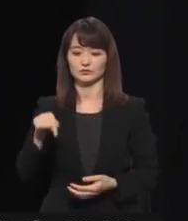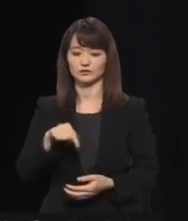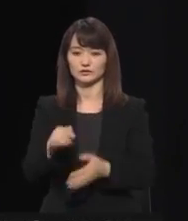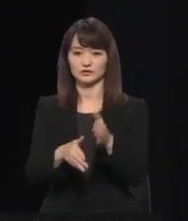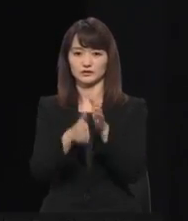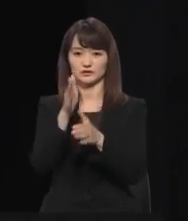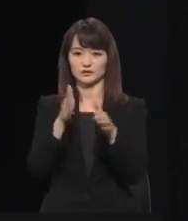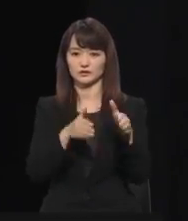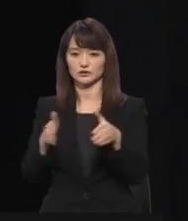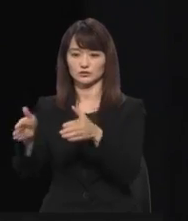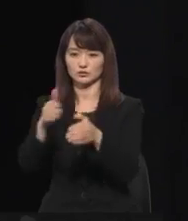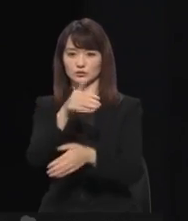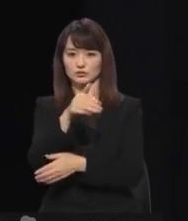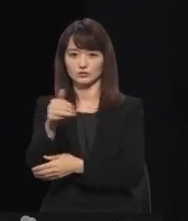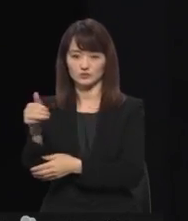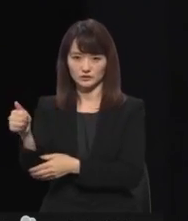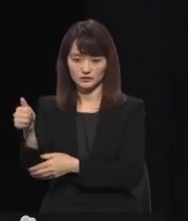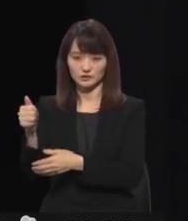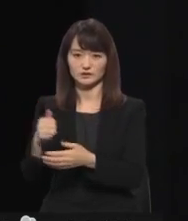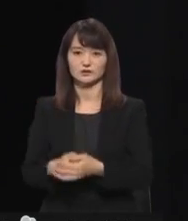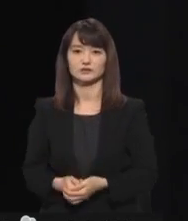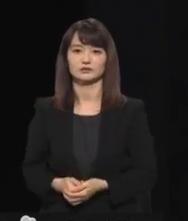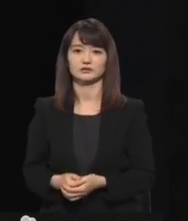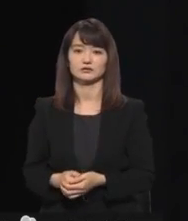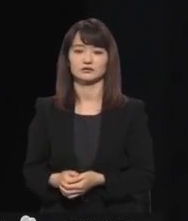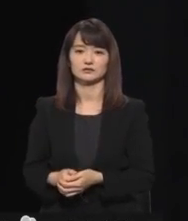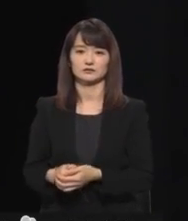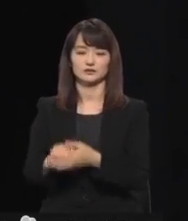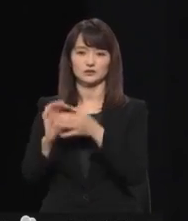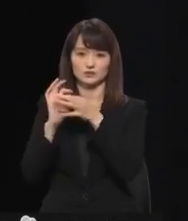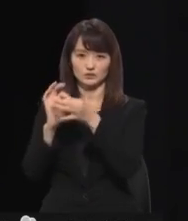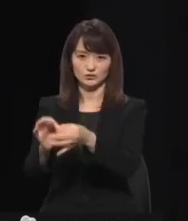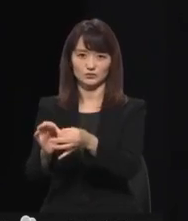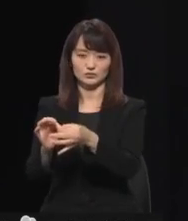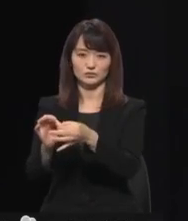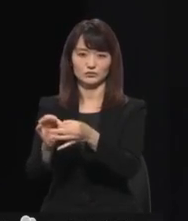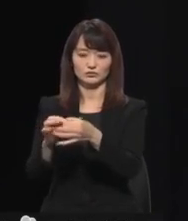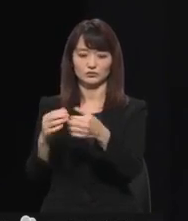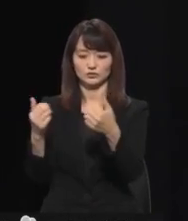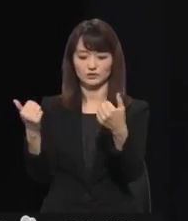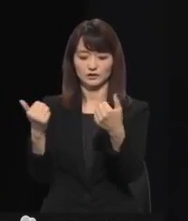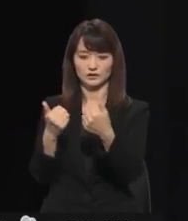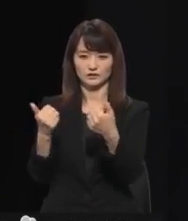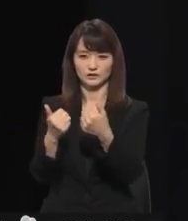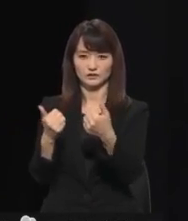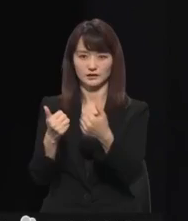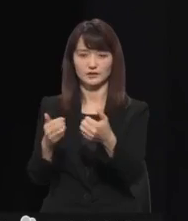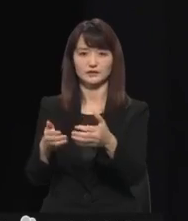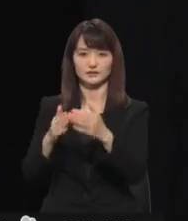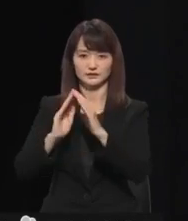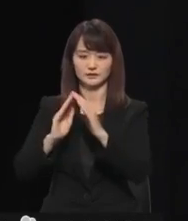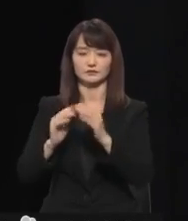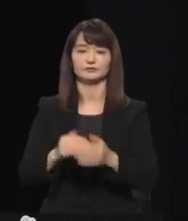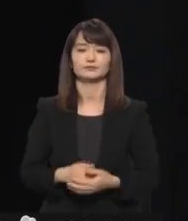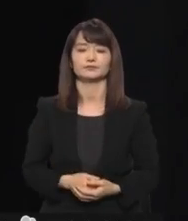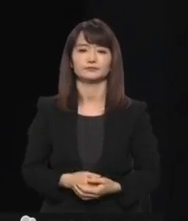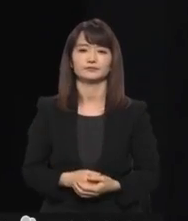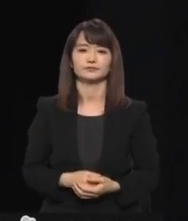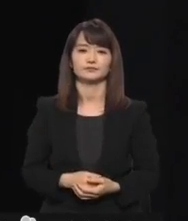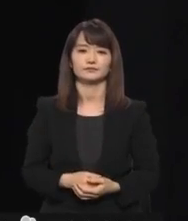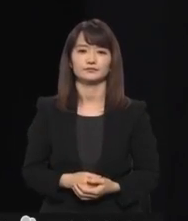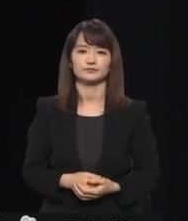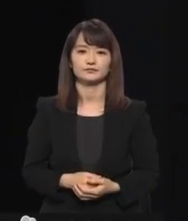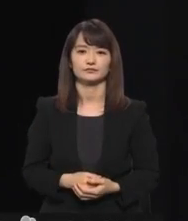원장의 연석회의를 상 소화 시킨다 뭐 이런 점을 비롯해서 상당 부분도 고쳐주는 부분이 있어요 이 가운데 1 그냥